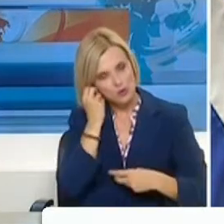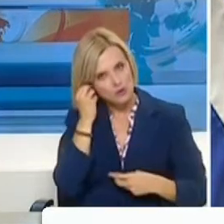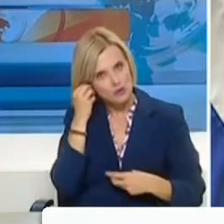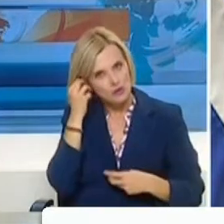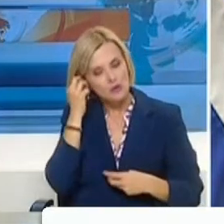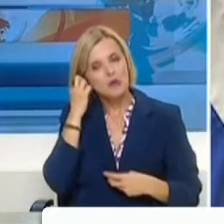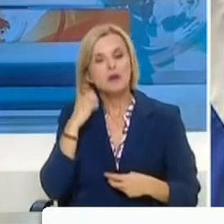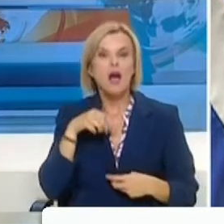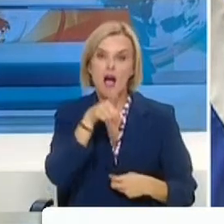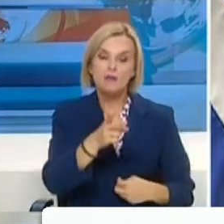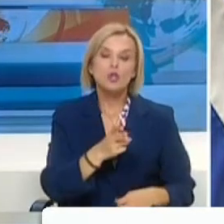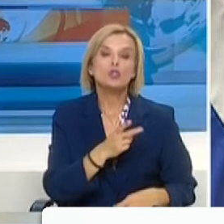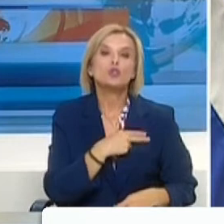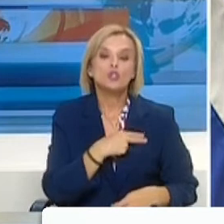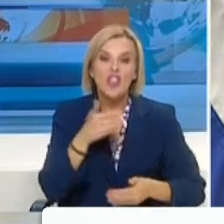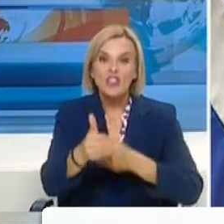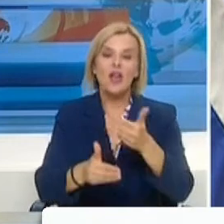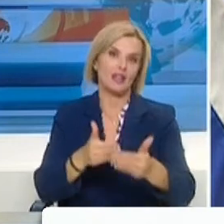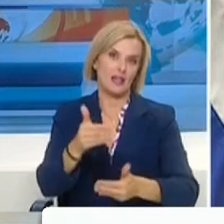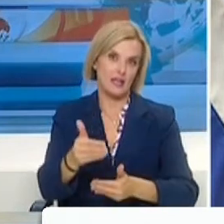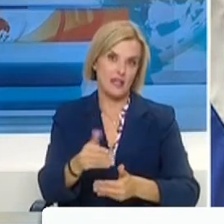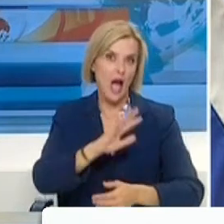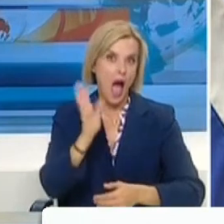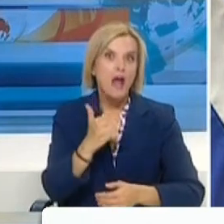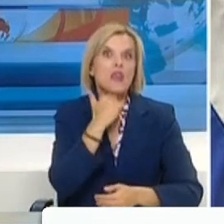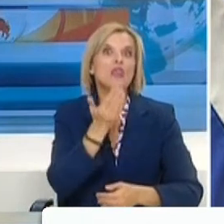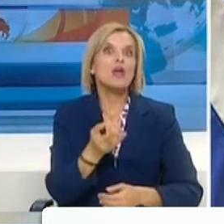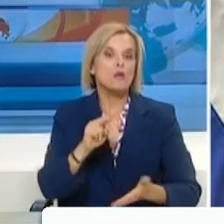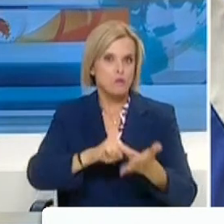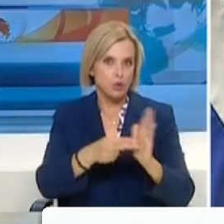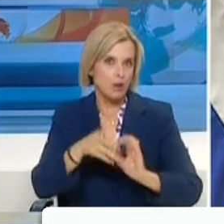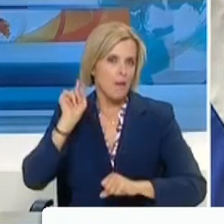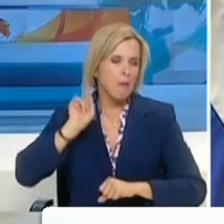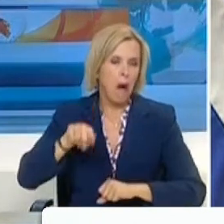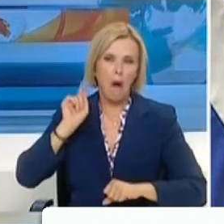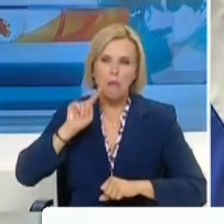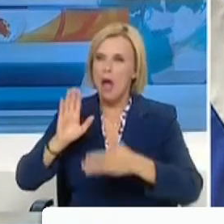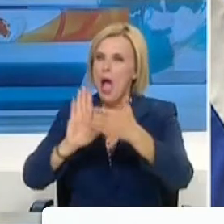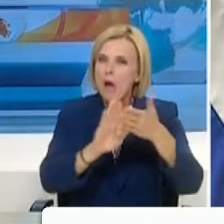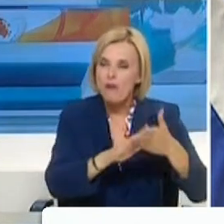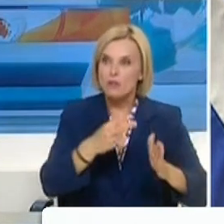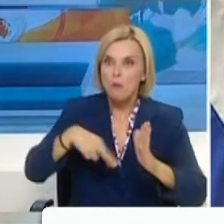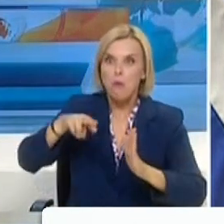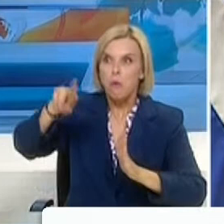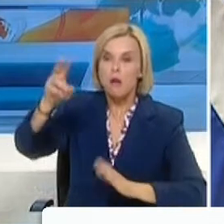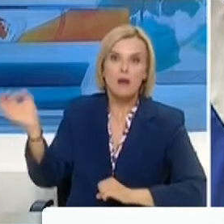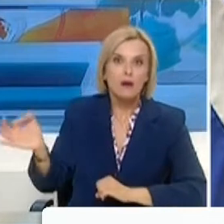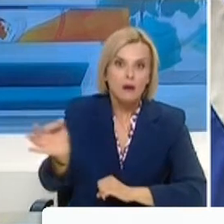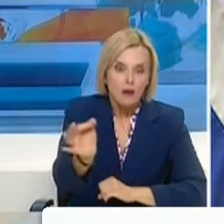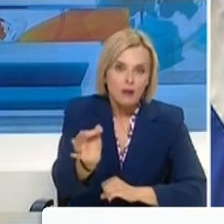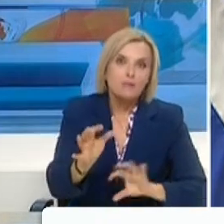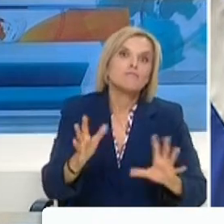οφείλεται στην επιτυχημένη μας πορεία. Αν όμως δεν προσέξουμε και αυξηθούν τα κρούσματα και αυξηθούν τα κρούσματα σε ΜΕΘ, θα